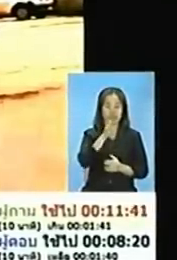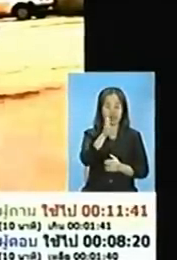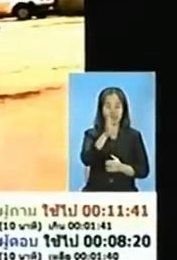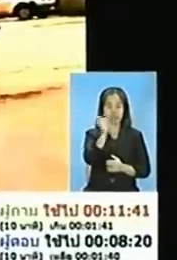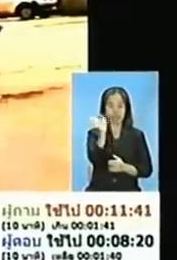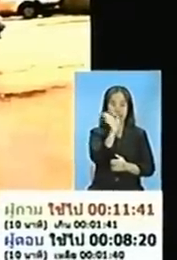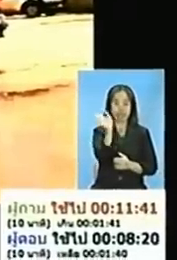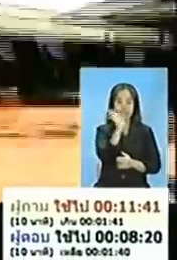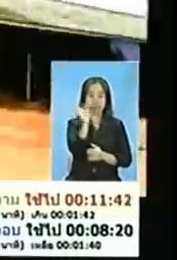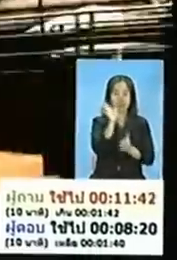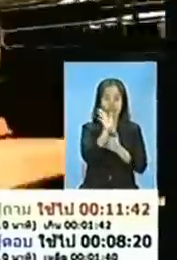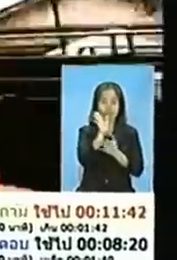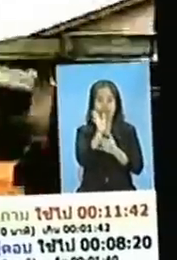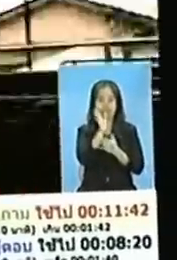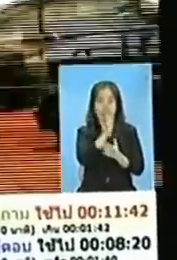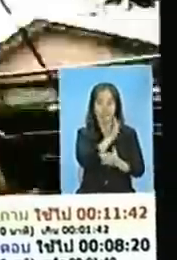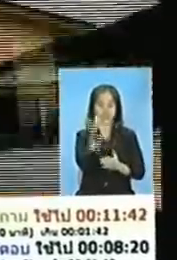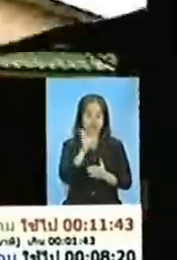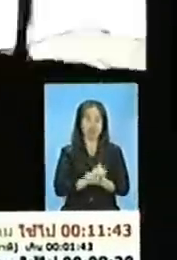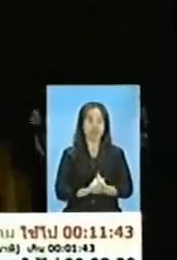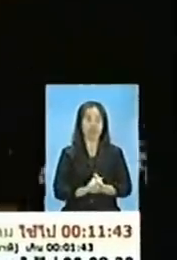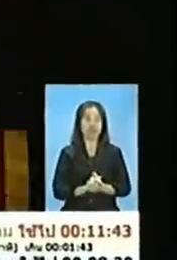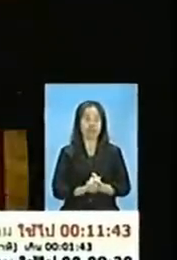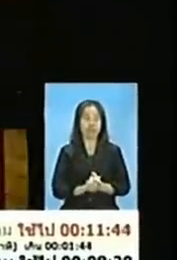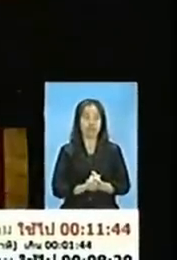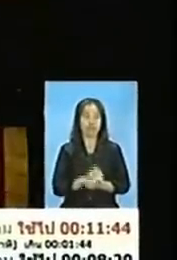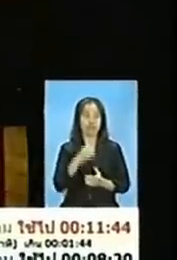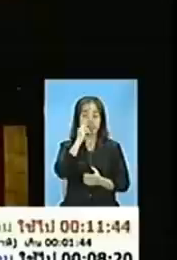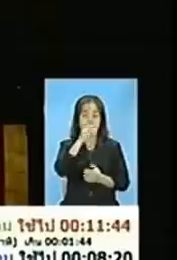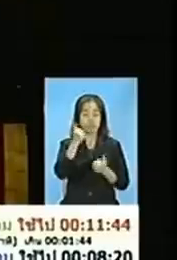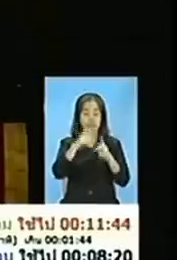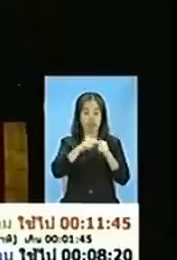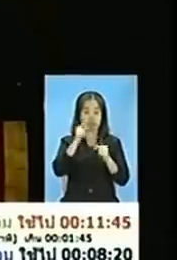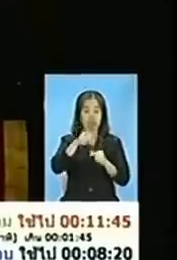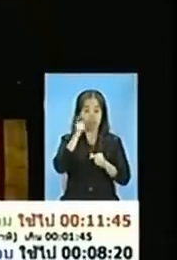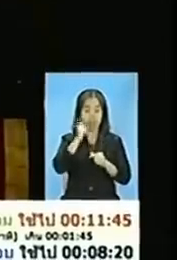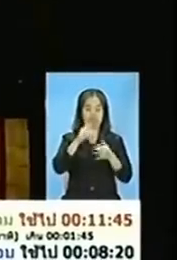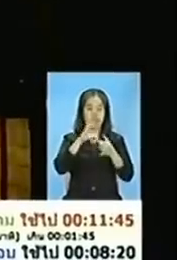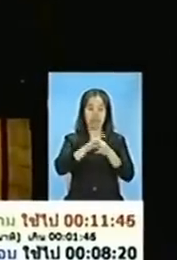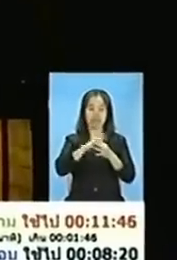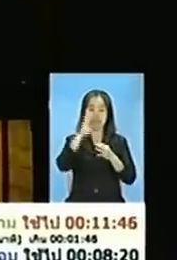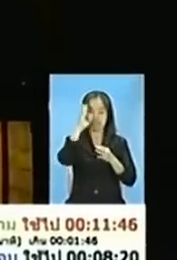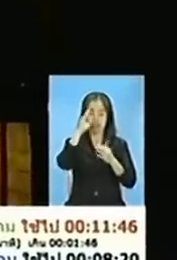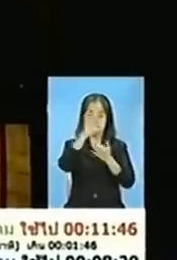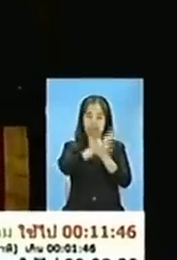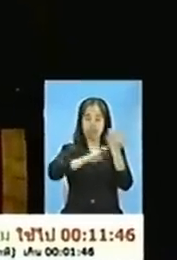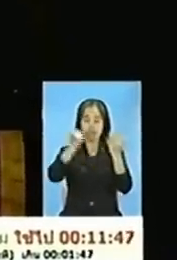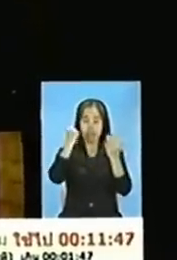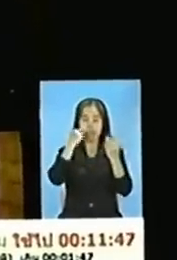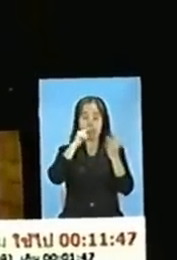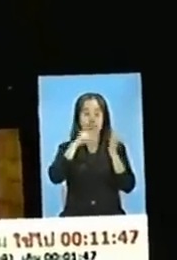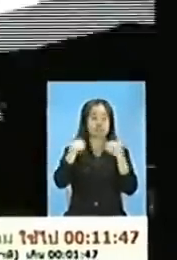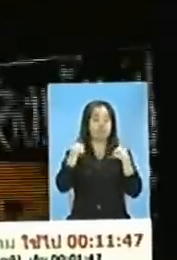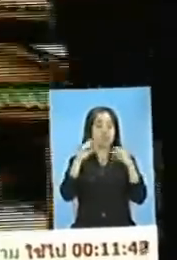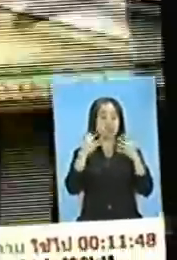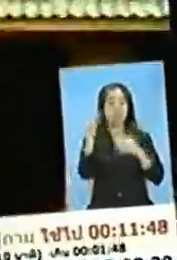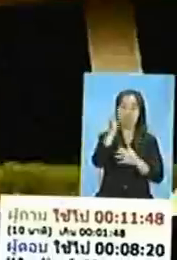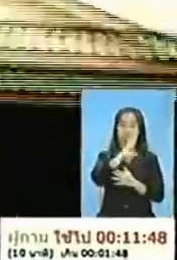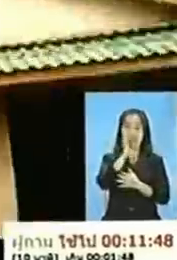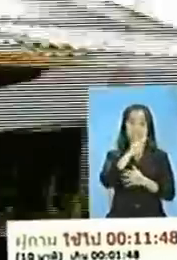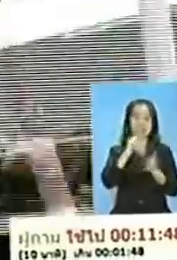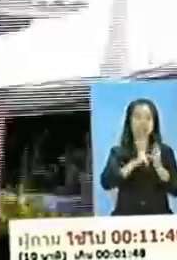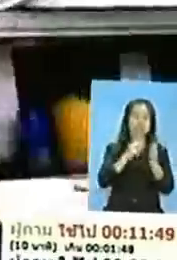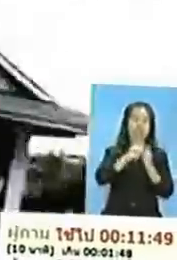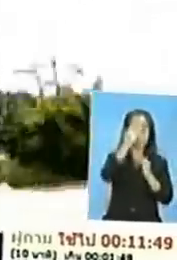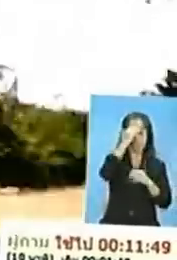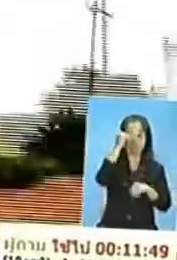าผมจะเรียนให้ทราบว่าเรื่องนี้เป็นเรื่องของความมั่นคงจะมาบอกว่าไม่มีก็ทำไมล่ะยิ่งจับ